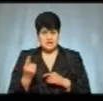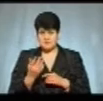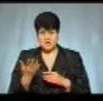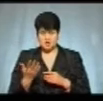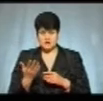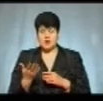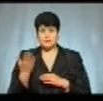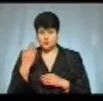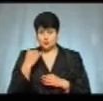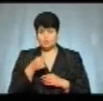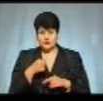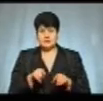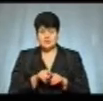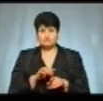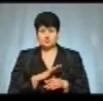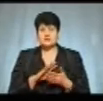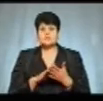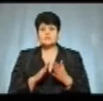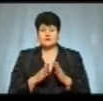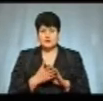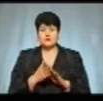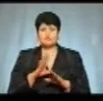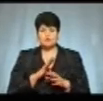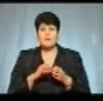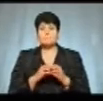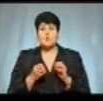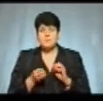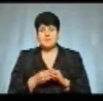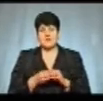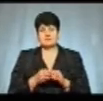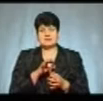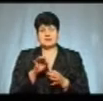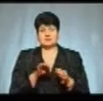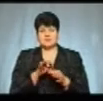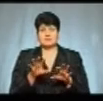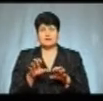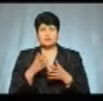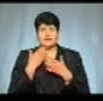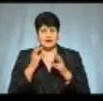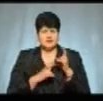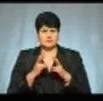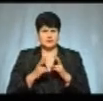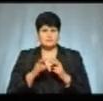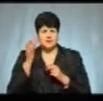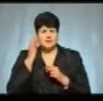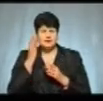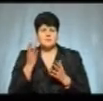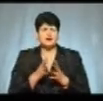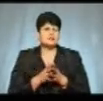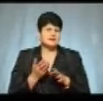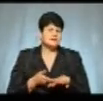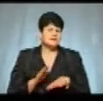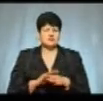році так, але в минулому ми також стикалися з тим, що були проблеми з рештками тварин через те, що немає заводу. Пригадаємо, яка така